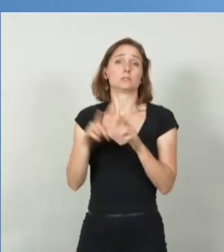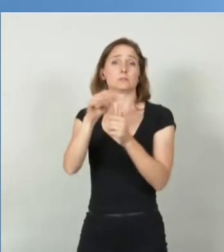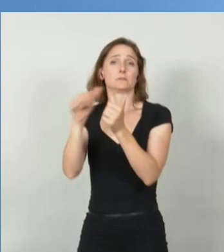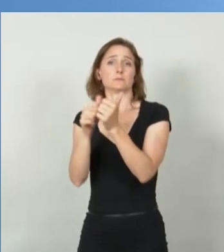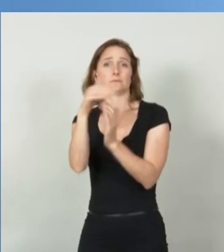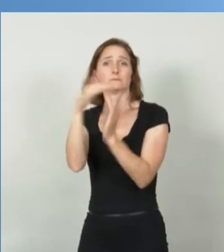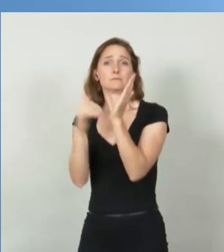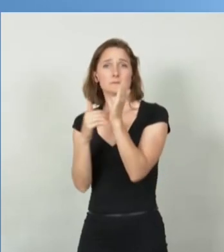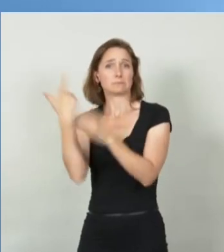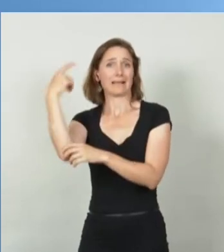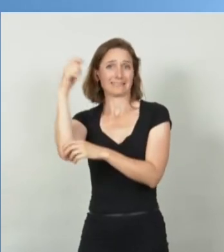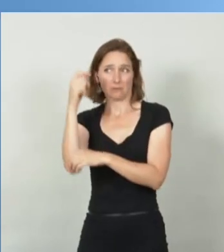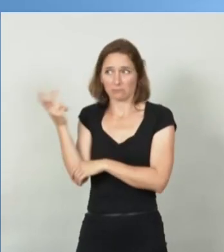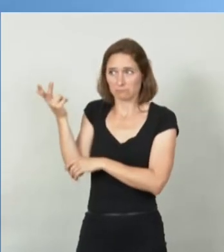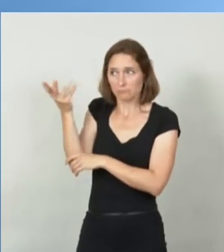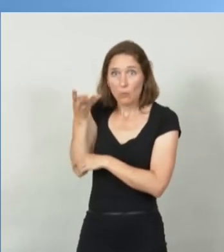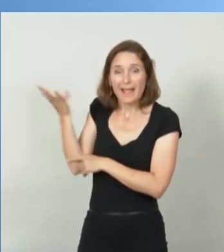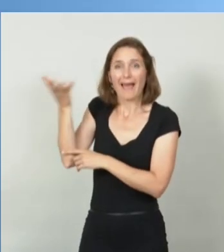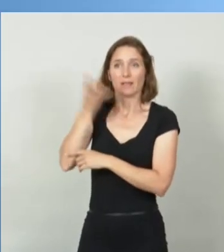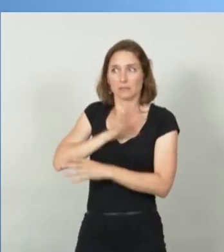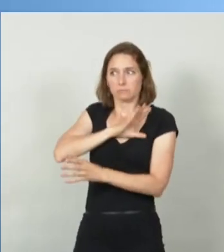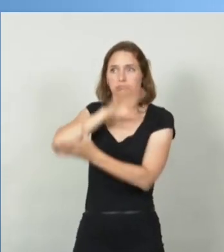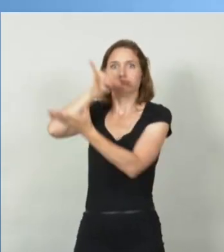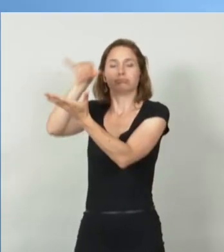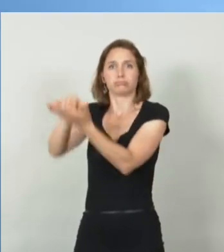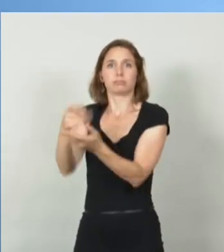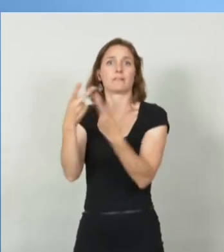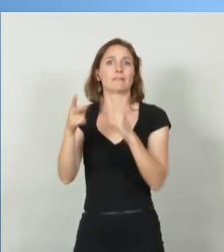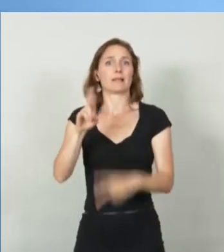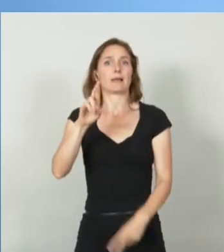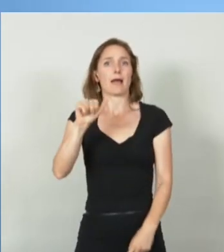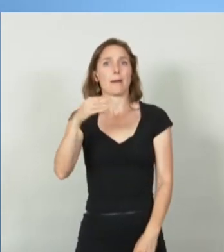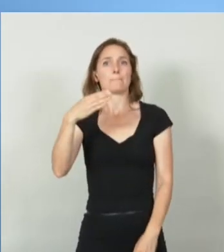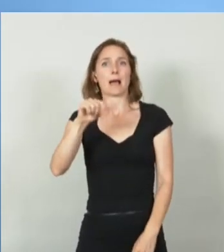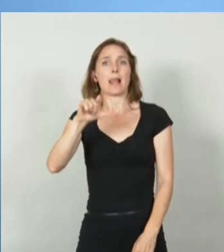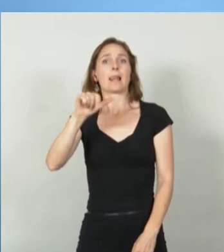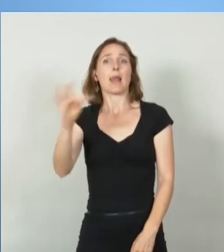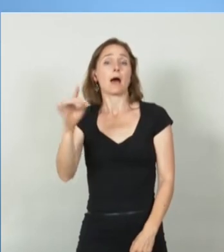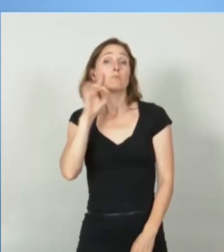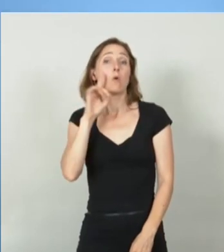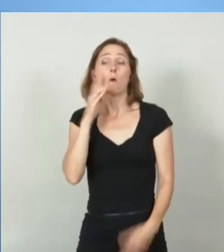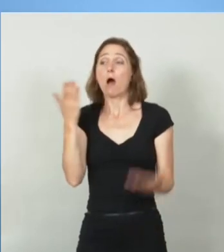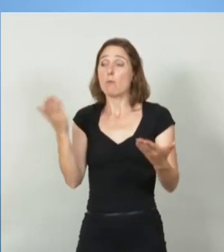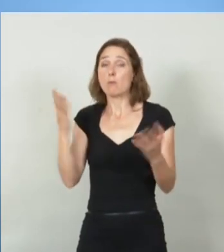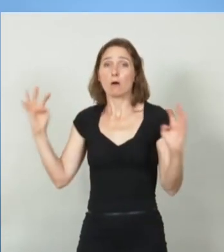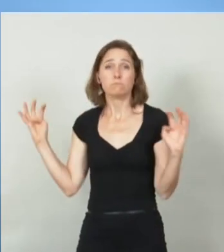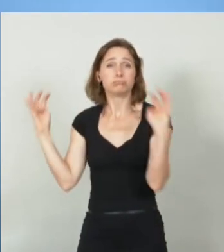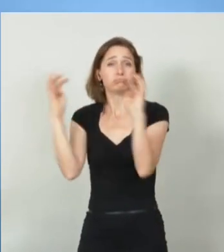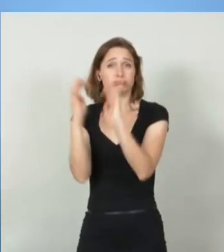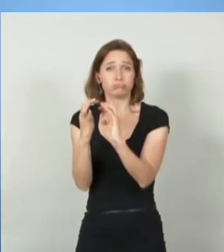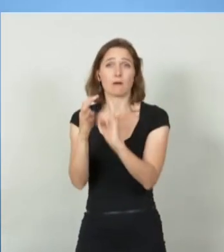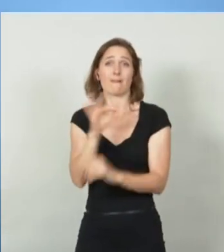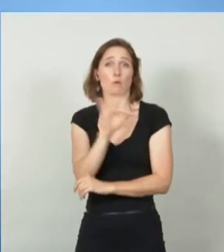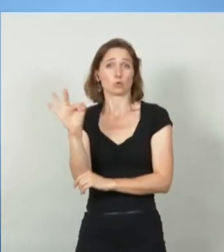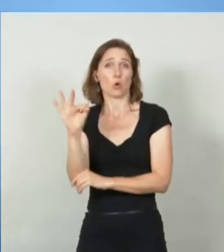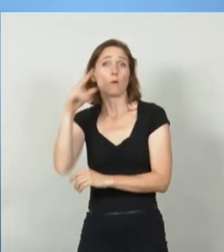nous étions à Ramallah justement ramala pourquoi Rama parce que c'est les assises franco-palestinienne porter par la France notamment